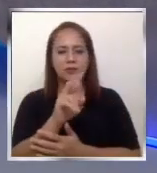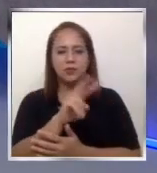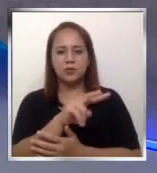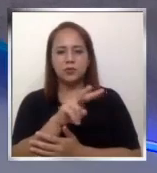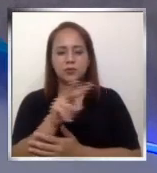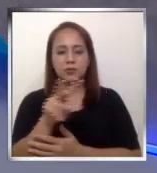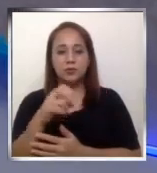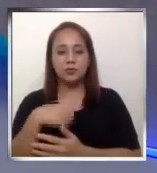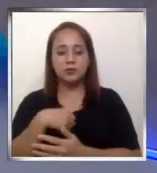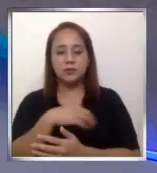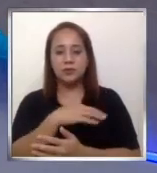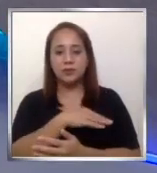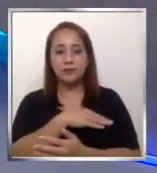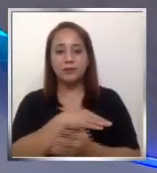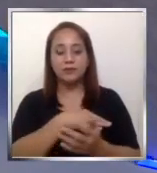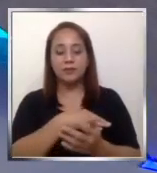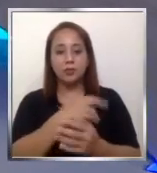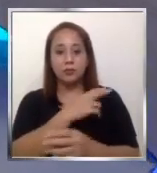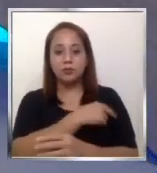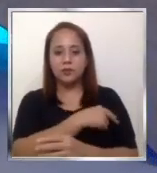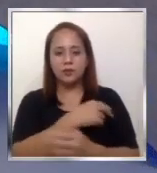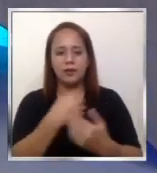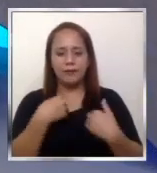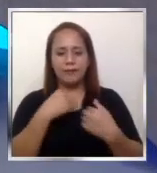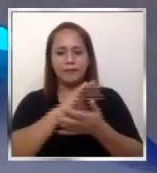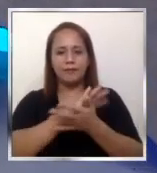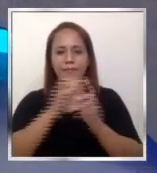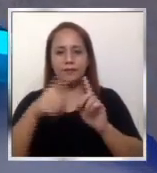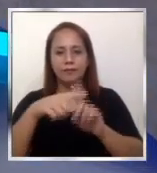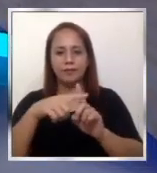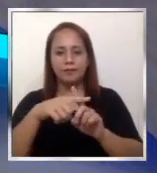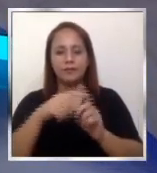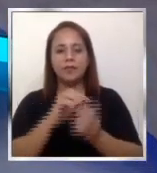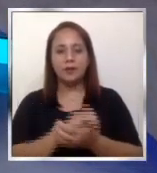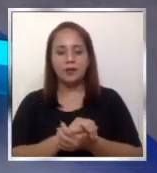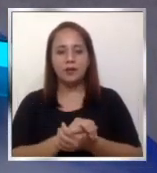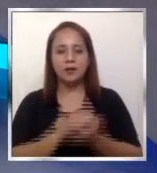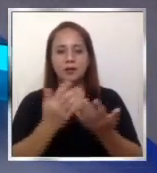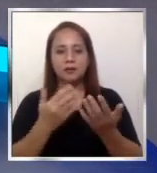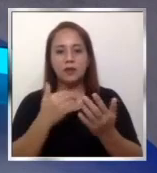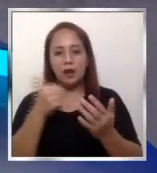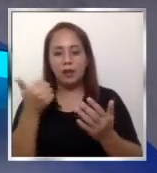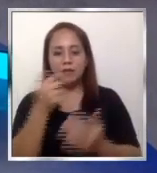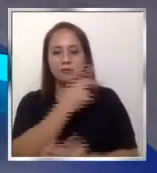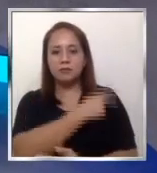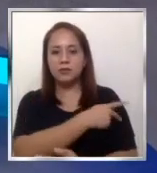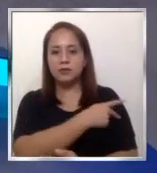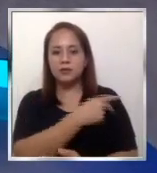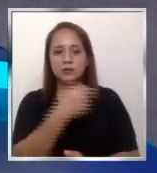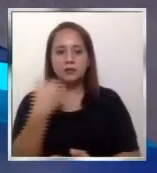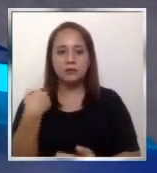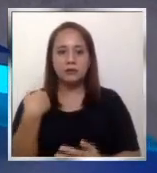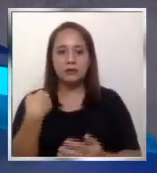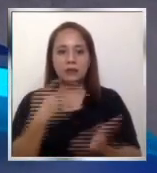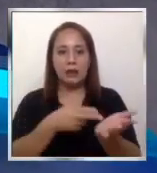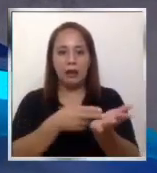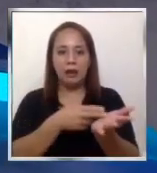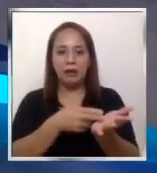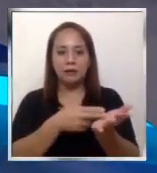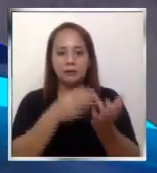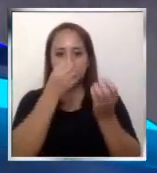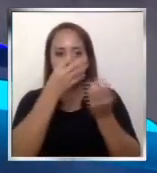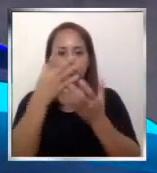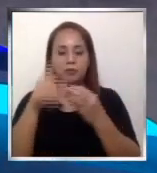ospital na nagka-COVID-19. At sa gitna niyan, may mga pasyente pa raw na hindi nagiging tapat tungkol sa kanilang mga sintomas